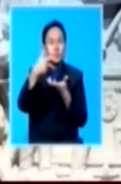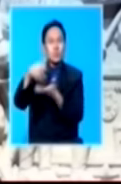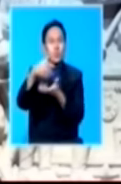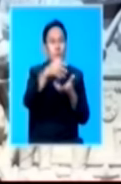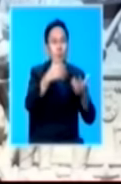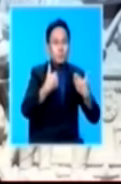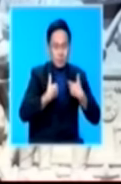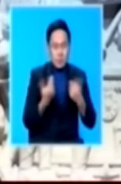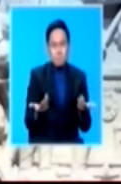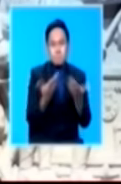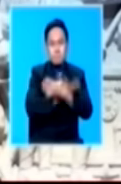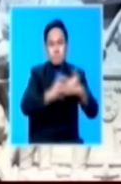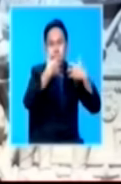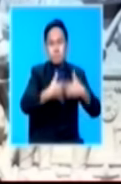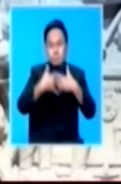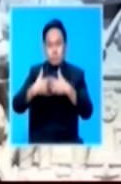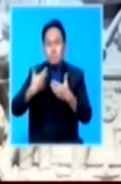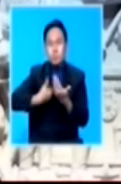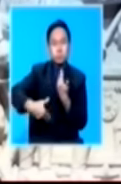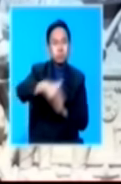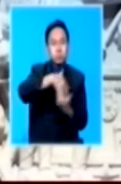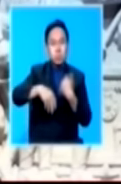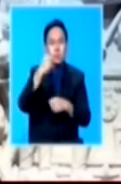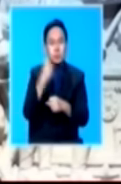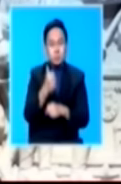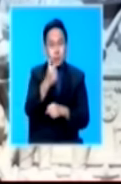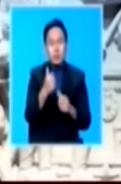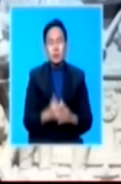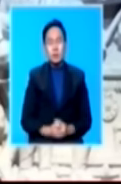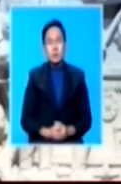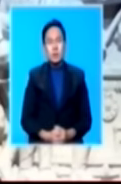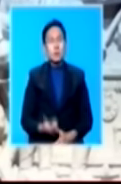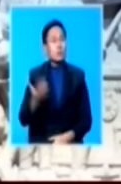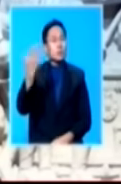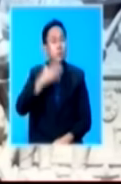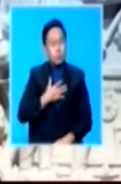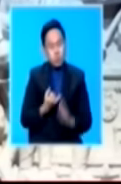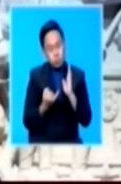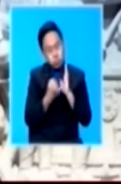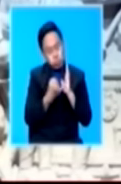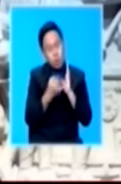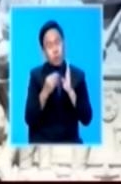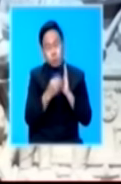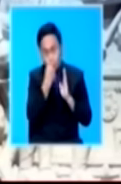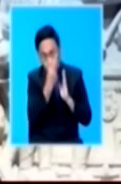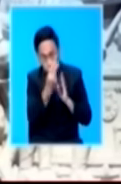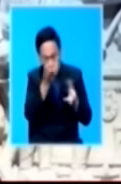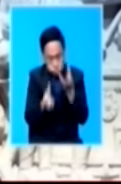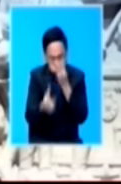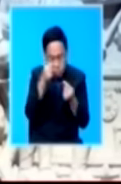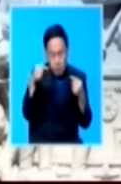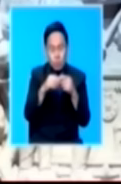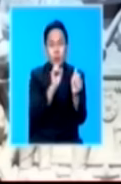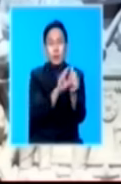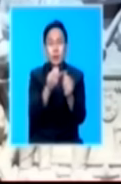ปด้วยนะครับก็มีความหลากหลายมากขึ้นสำหรับในพื้นที่ที่ไปวันนั้นผมก็ได้ย้ำให้แต่ละคนในชุมชนได้ไปหา